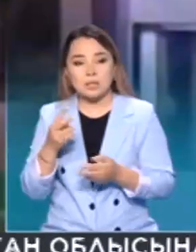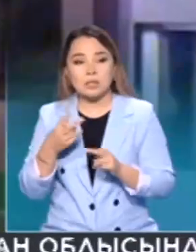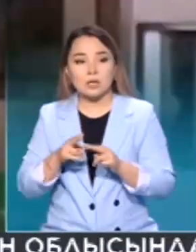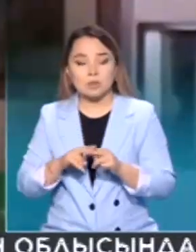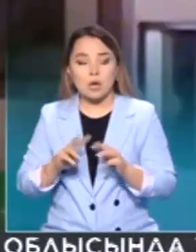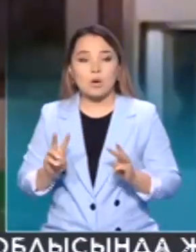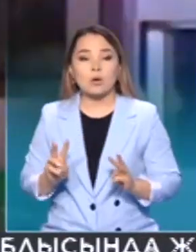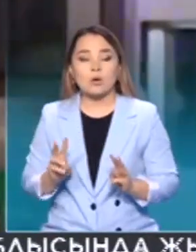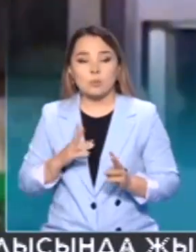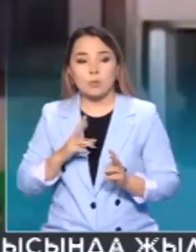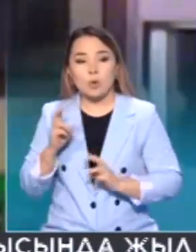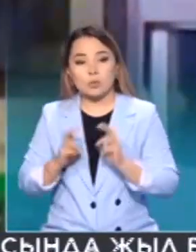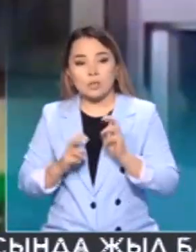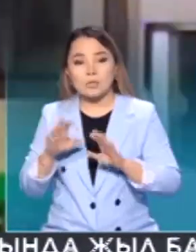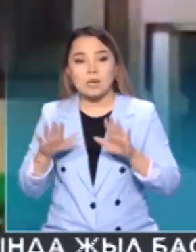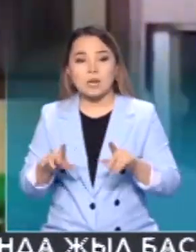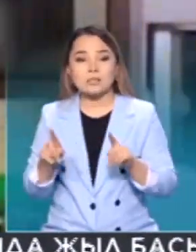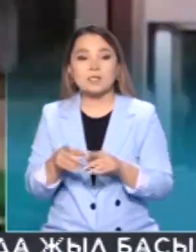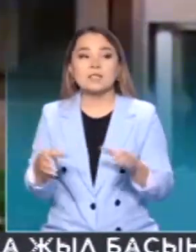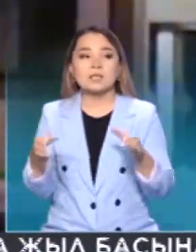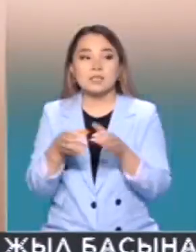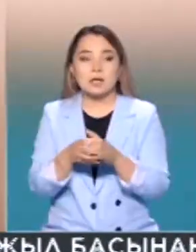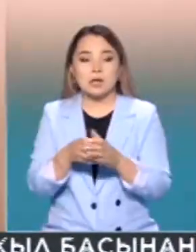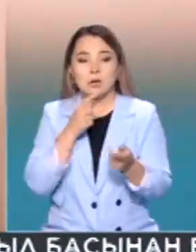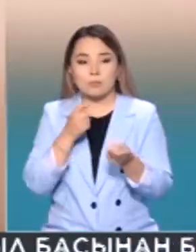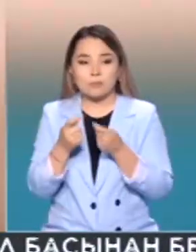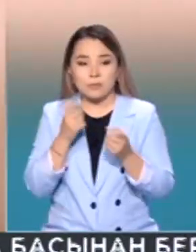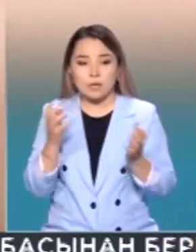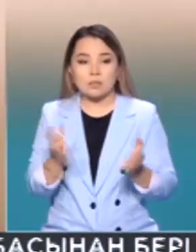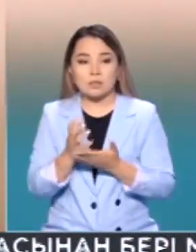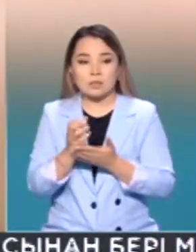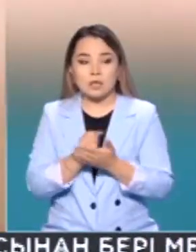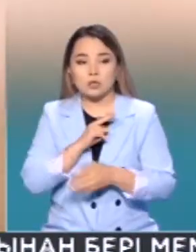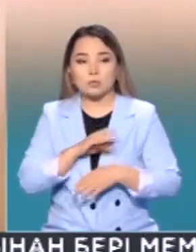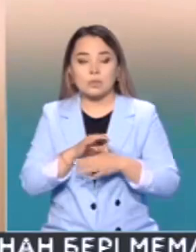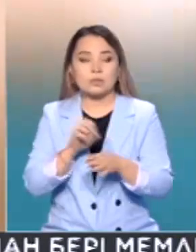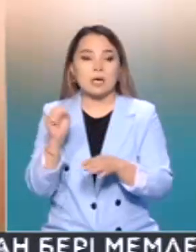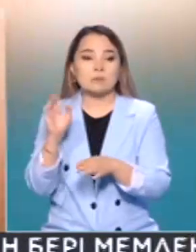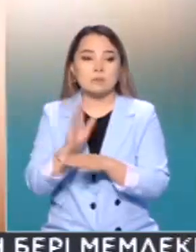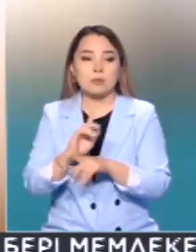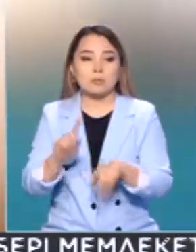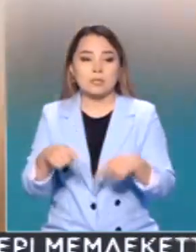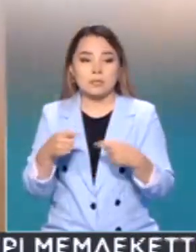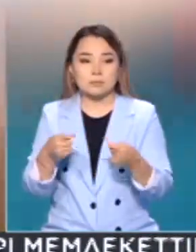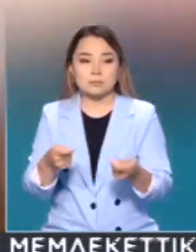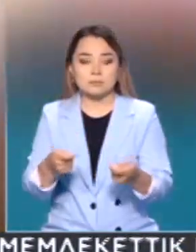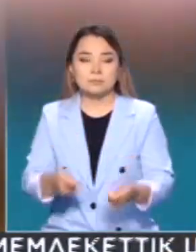өнеркәсіп ошақтары мен секторларында сақтық шараларын күшейтуге тапсырма берді.